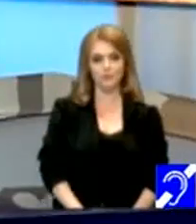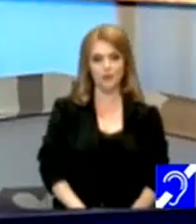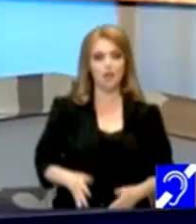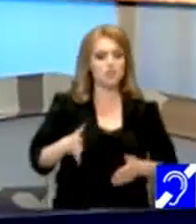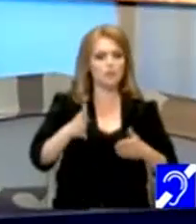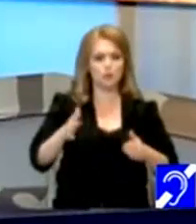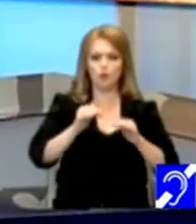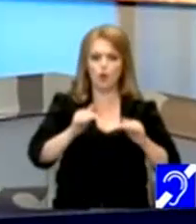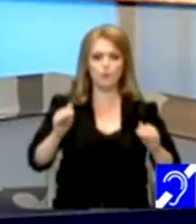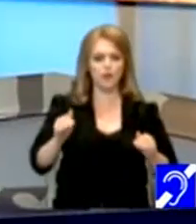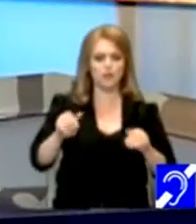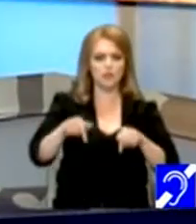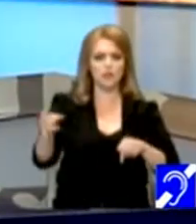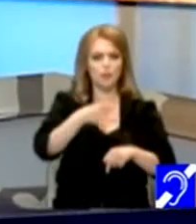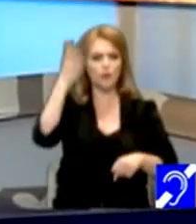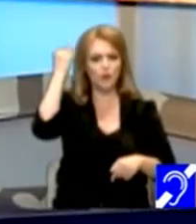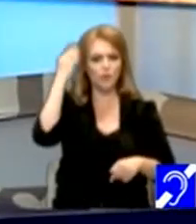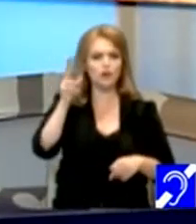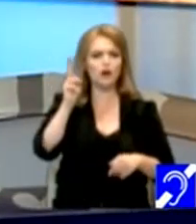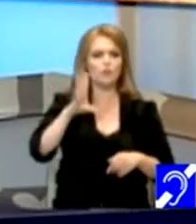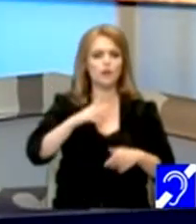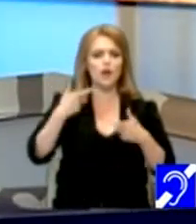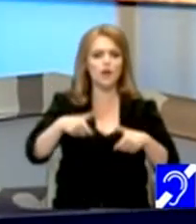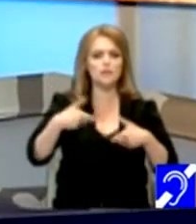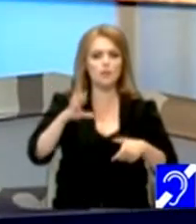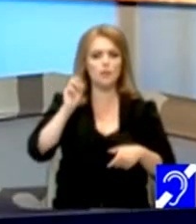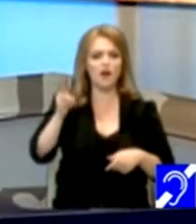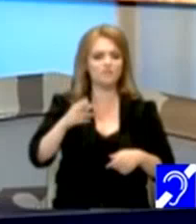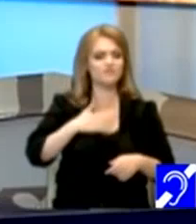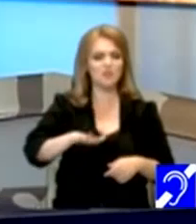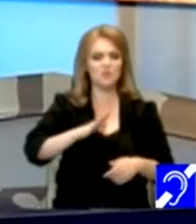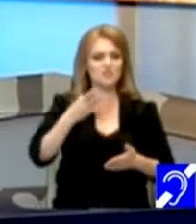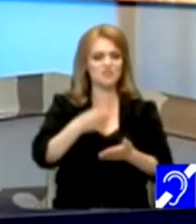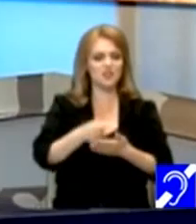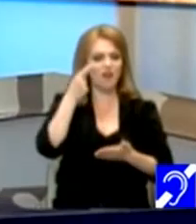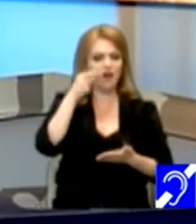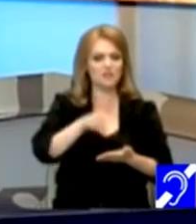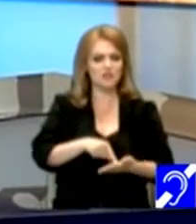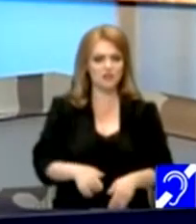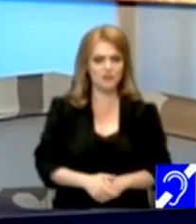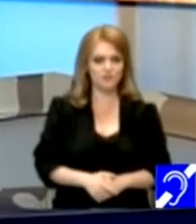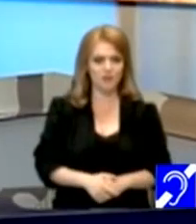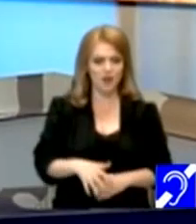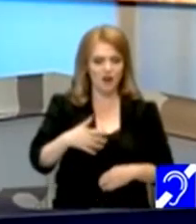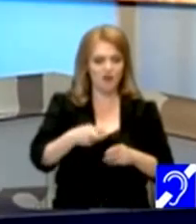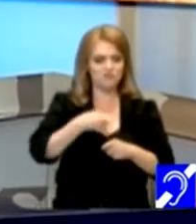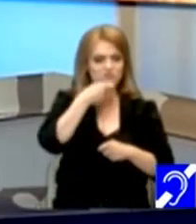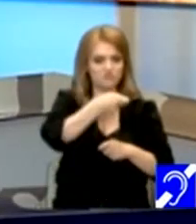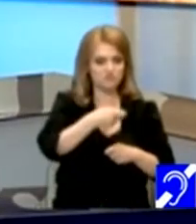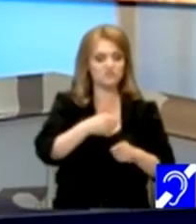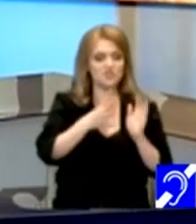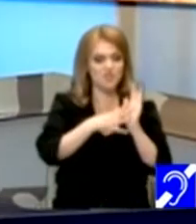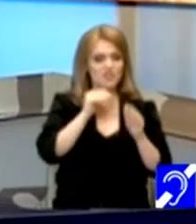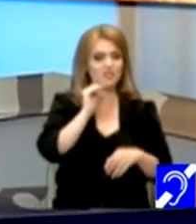Cei mai mulți dintre elevii Republicii Moldova care au dat bacalaureatul sunt nemulțumiți de notele primite. Ei au depus peste 9.000